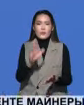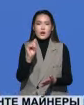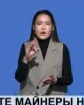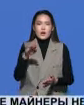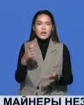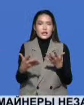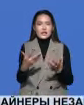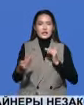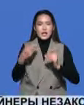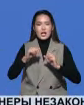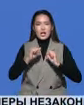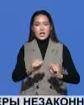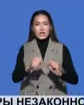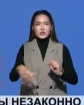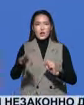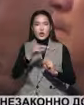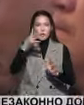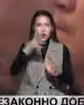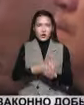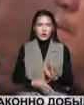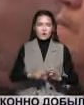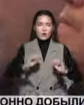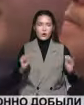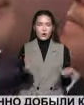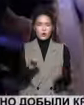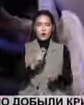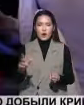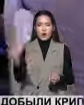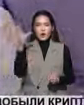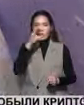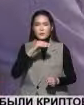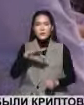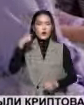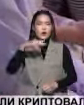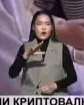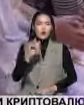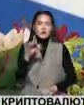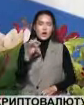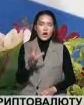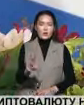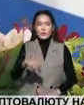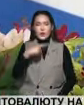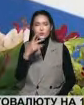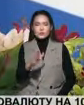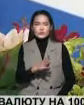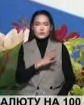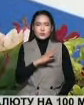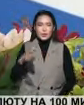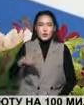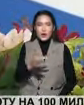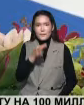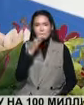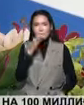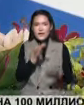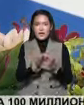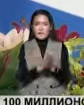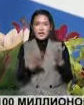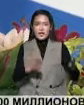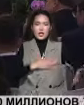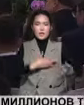меры, мы погрузимся в новую холодную войну. Токаев заявил, что Казахстан твердо привержен принципам и ценностям ответственной дипломатии и